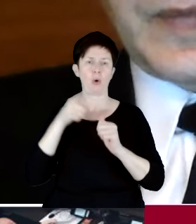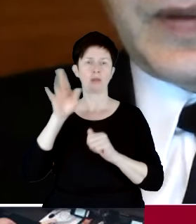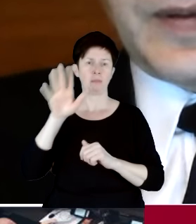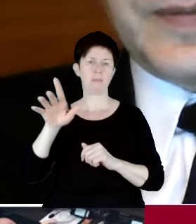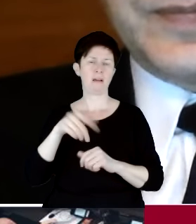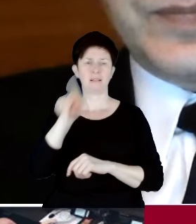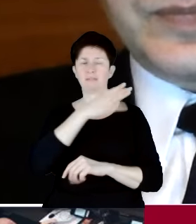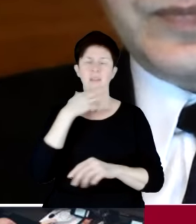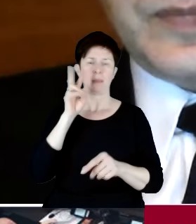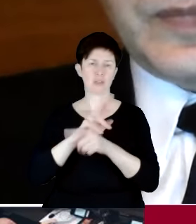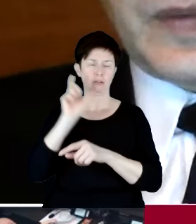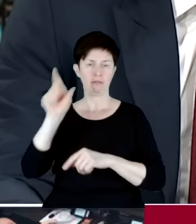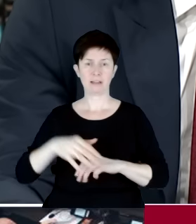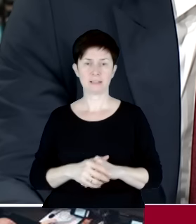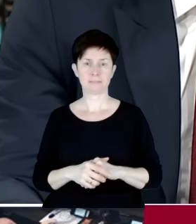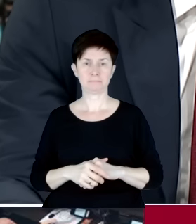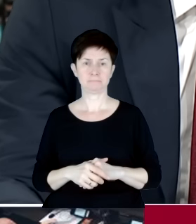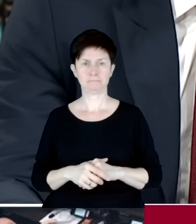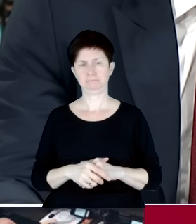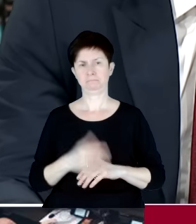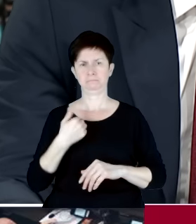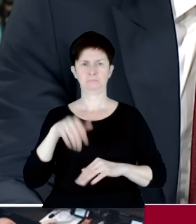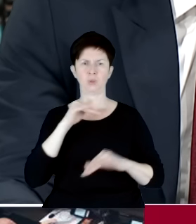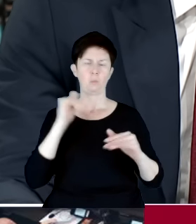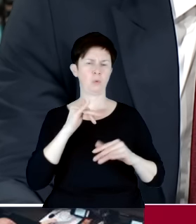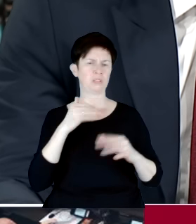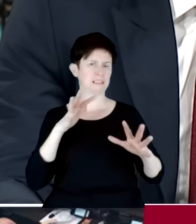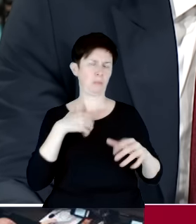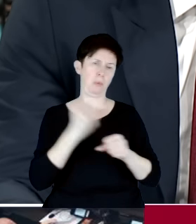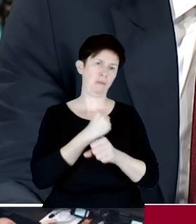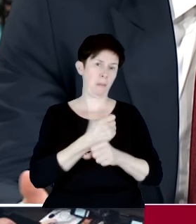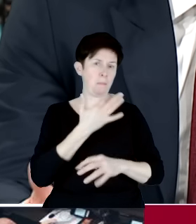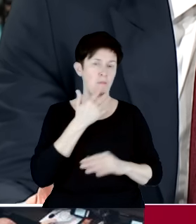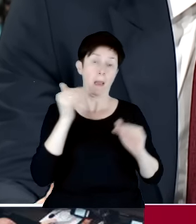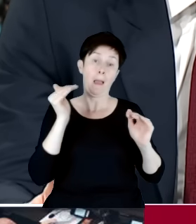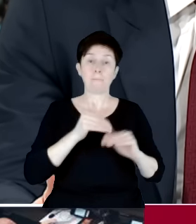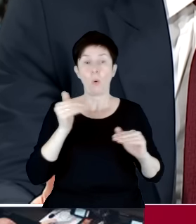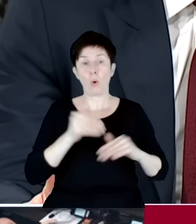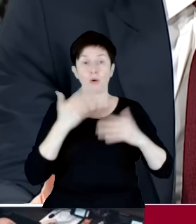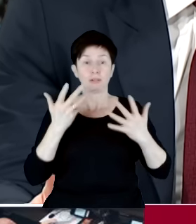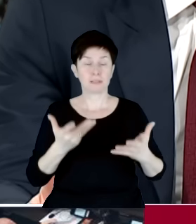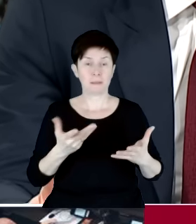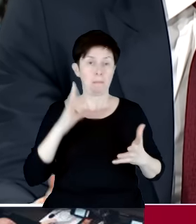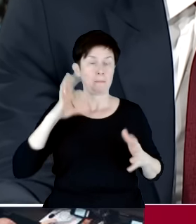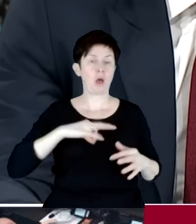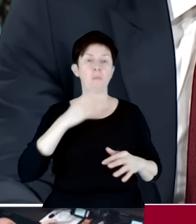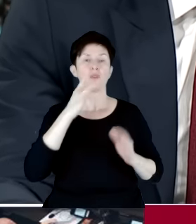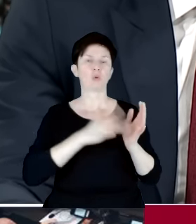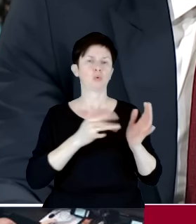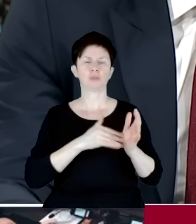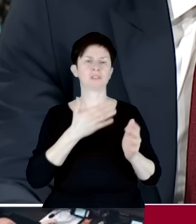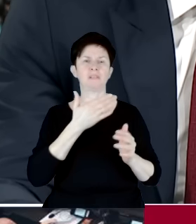poważnie podchodzimy do tej kwestii wiarygodności i skuteczności w polityce. Być może jest tak, pan mówi o tym, że Donald Tusk nie cieszy się